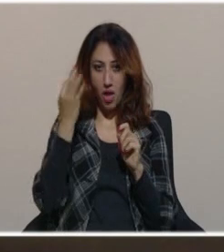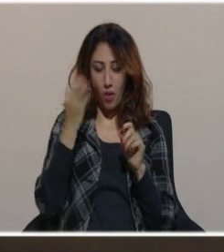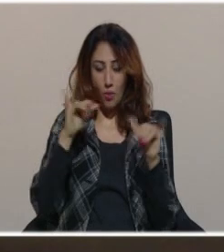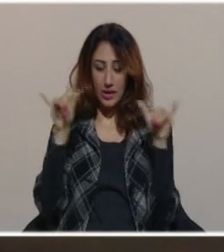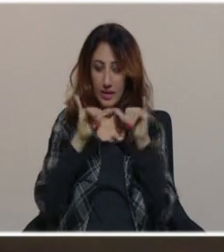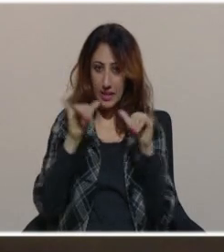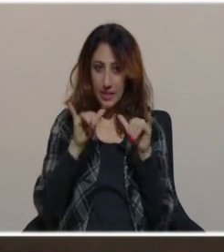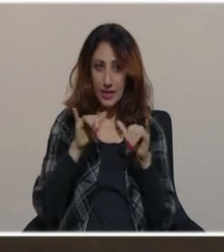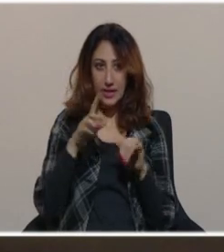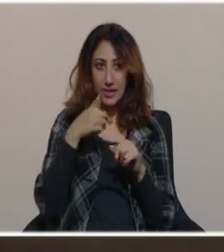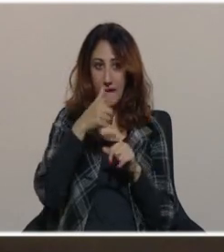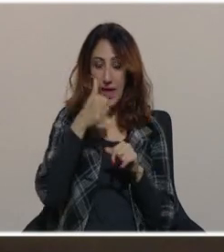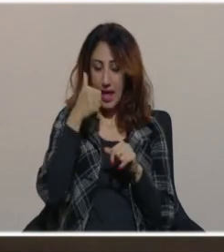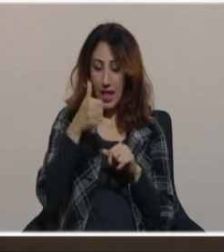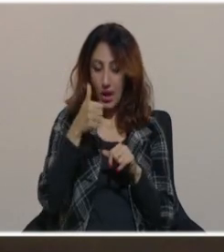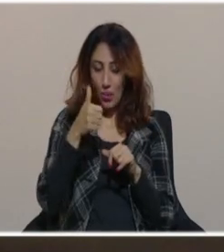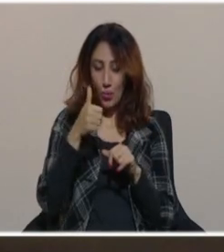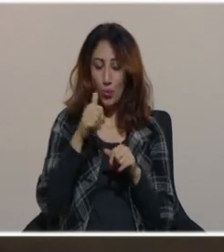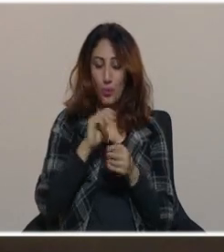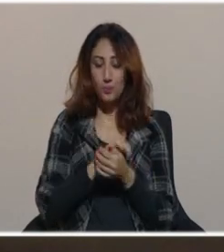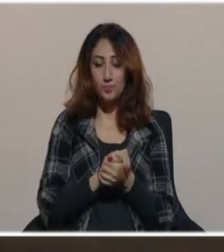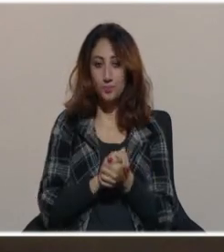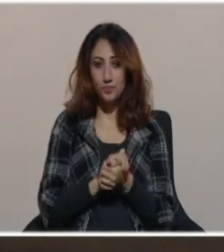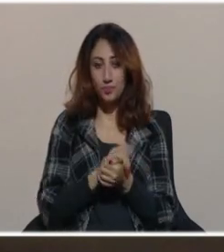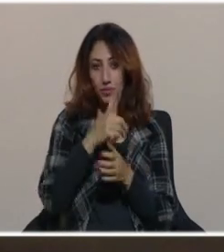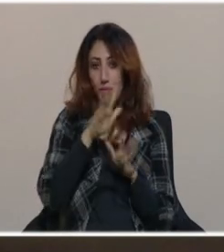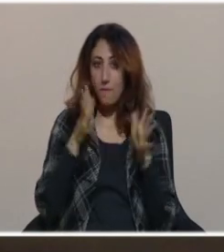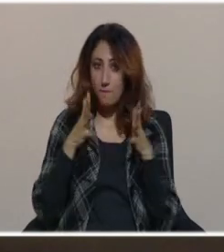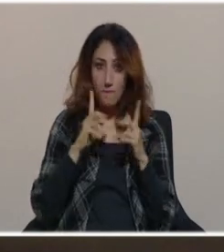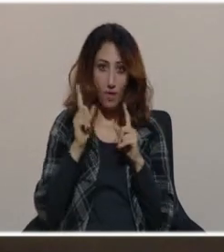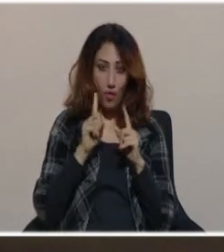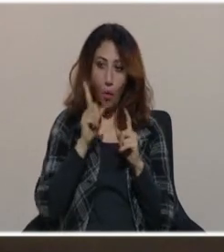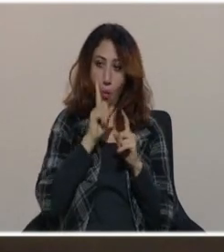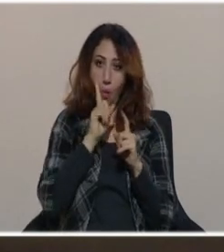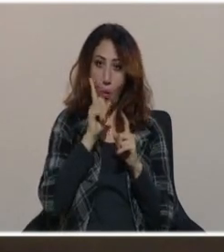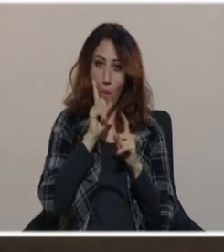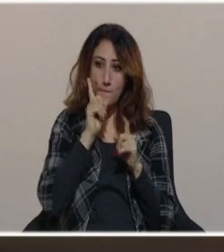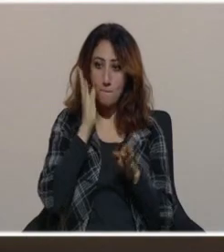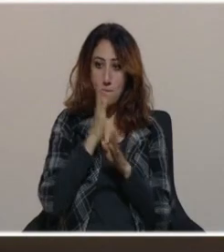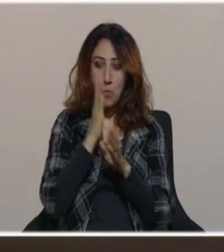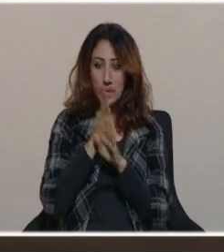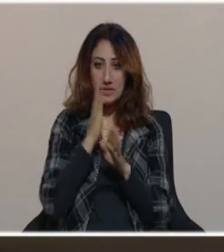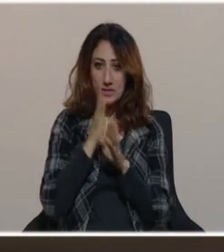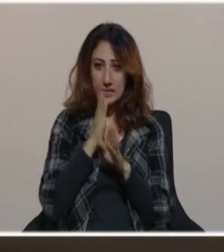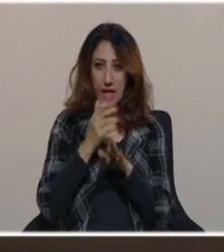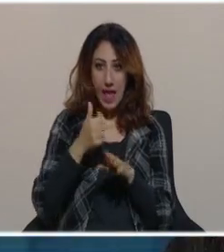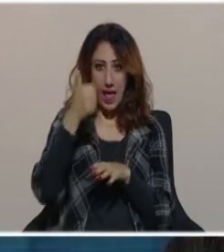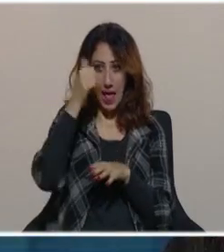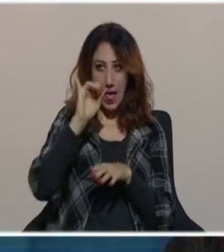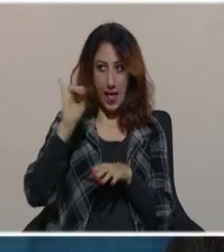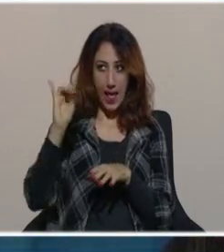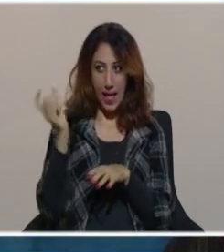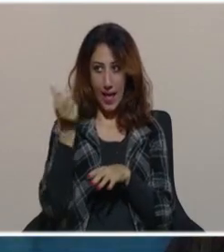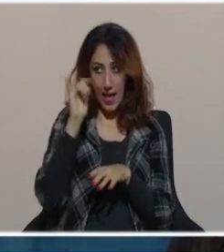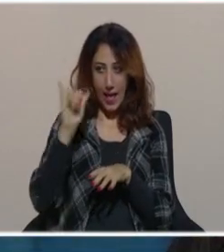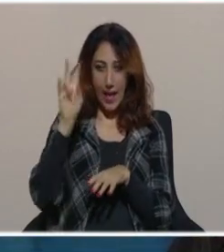ان النجاح بتاعه كان نجاح كبير جدا. ما خفتيش انك انت تكوني ام للفنانه امينه خليل؟